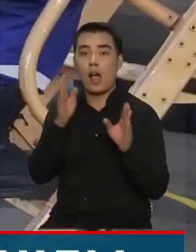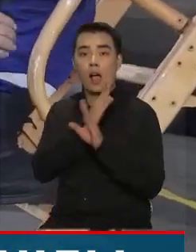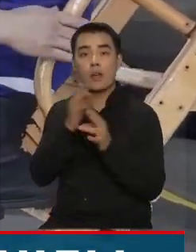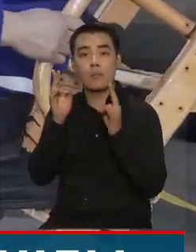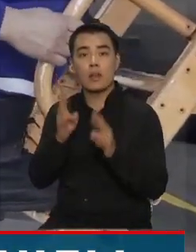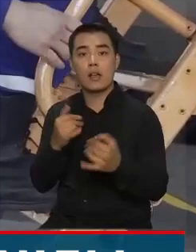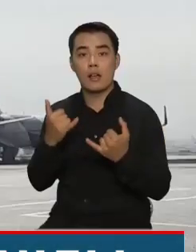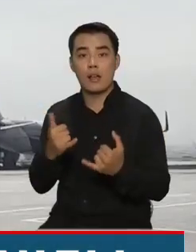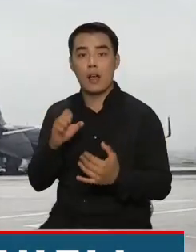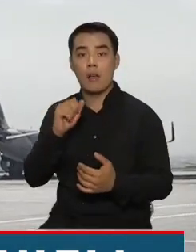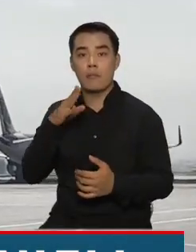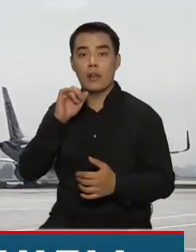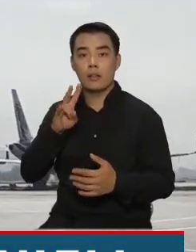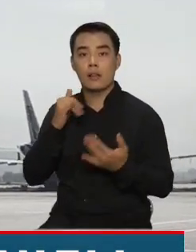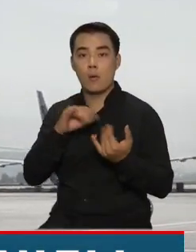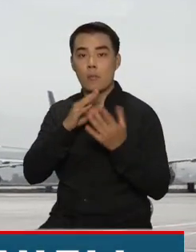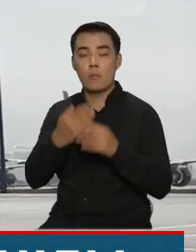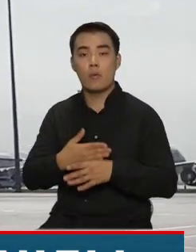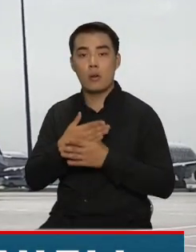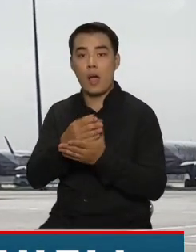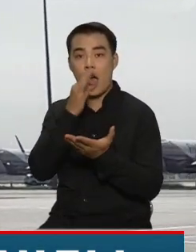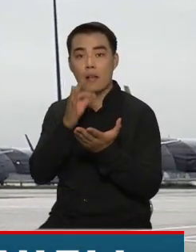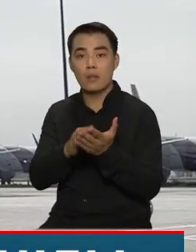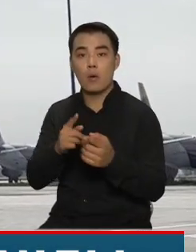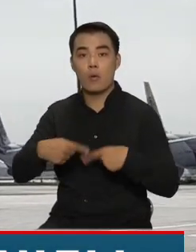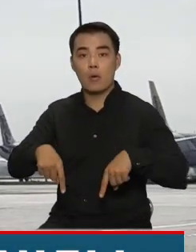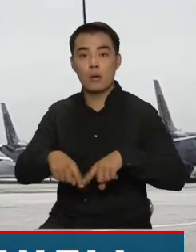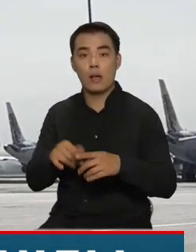апатынан зардап шеккен ауған халқына көмектесуді жауапты органдарға мемлекет басшысы тапсырған.